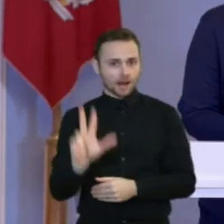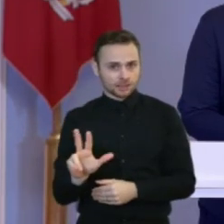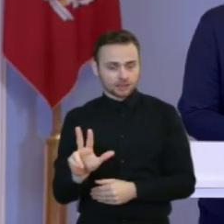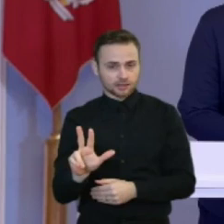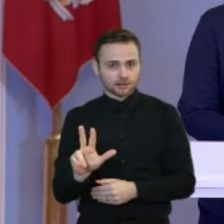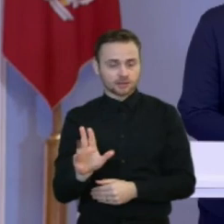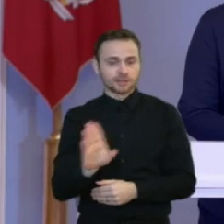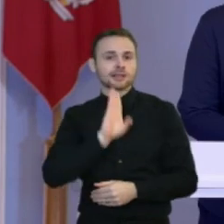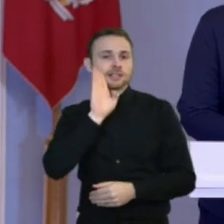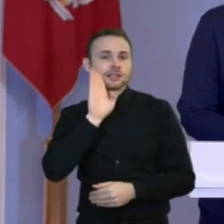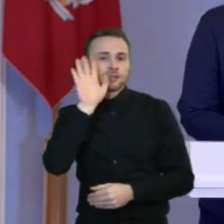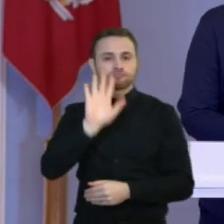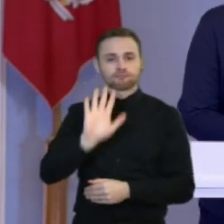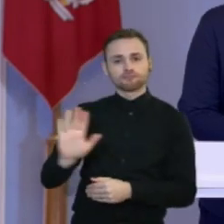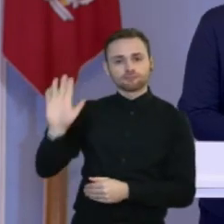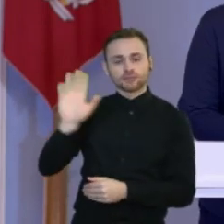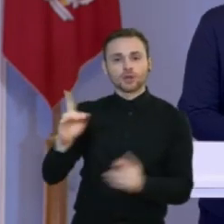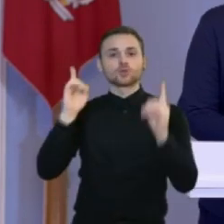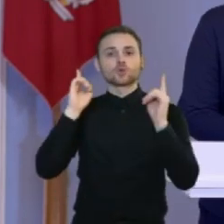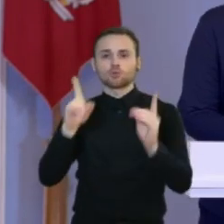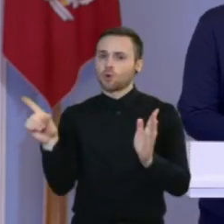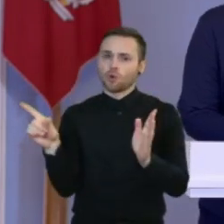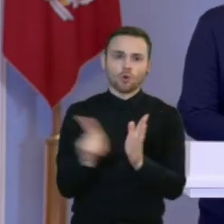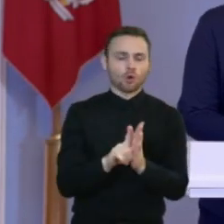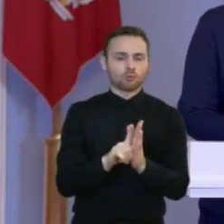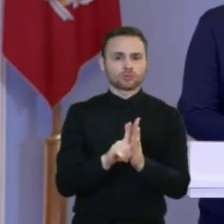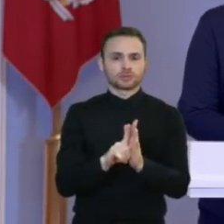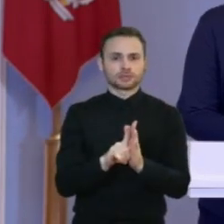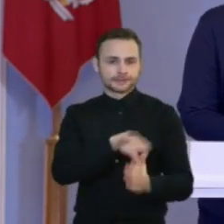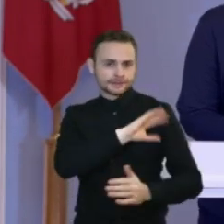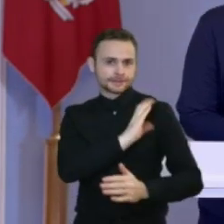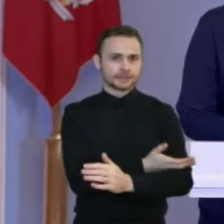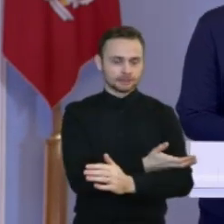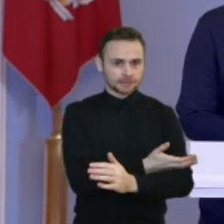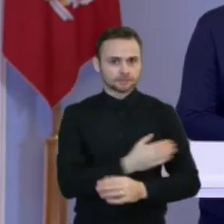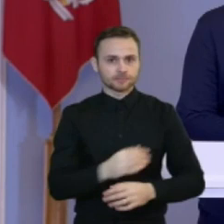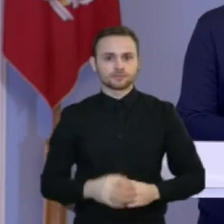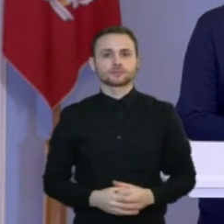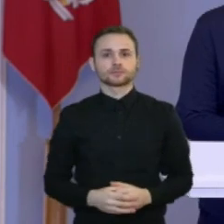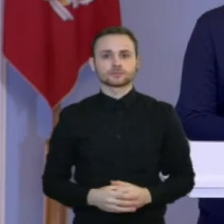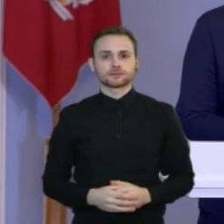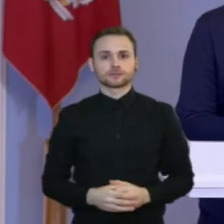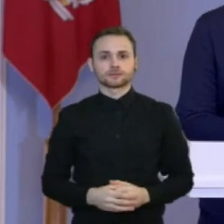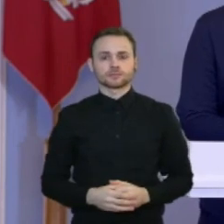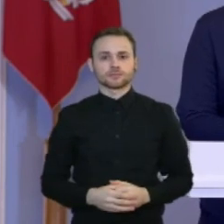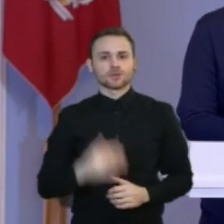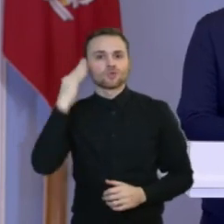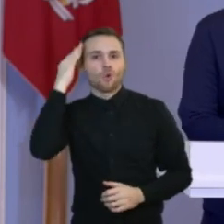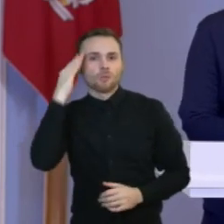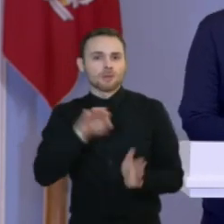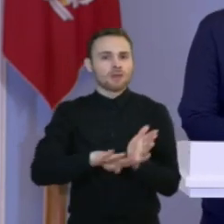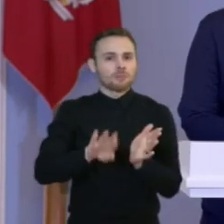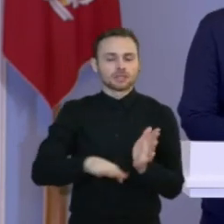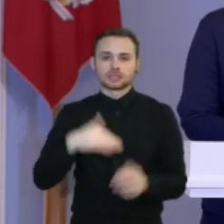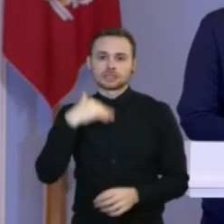viso rytinio NATO flango saugumas turi būti užtikrintas labai konkrečiomis priemonėmis, nes retorinių priemonių jau